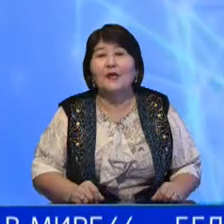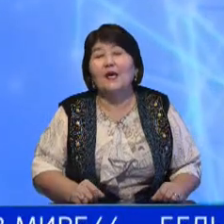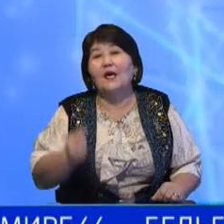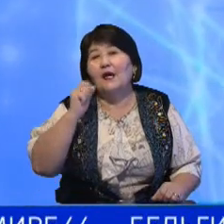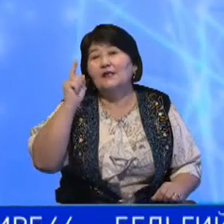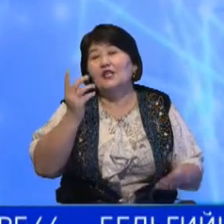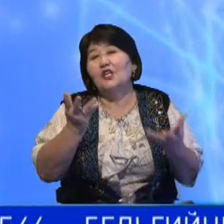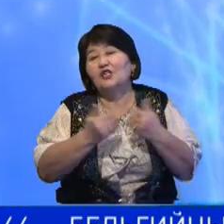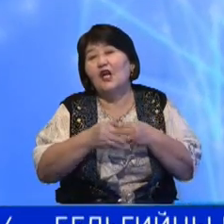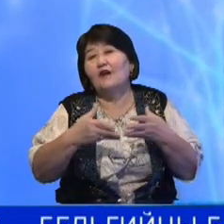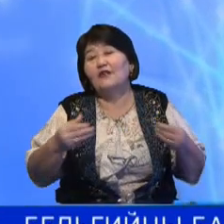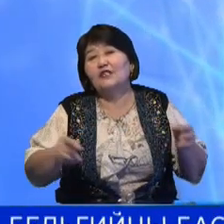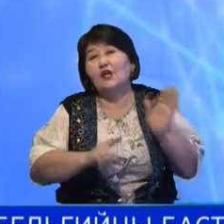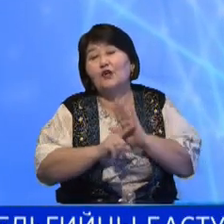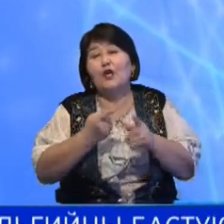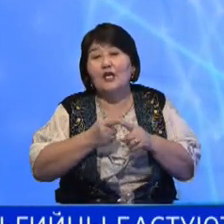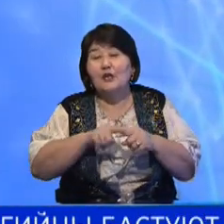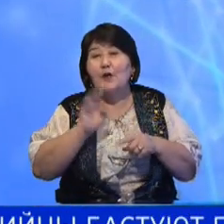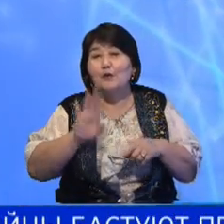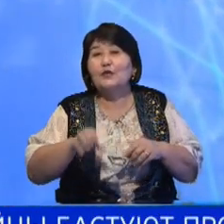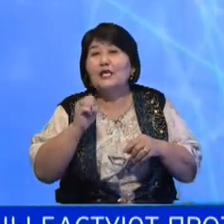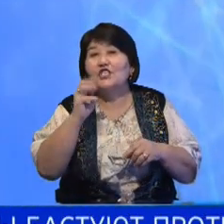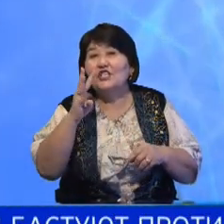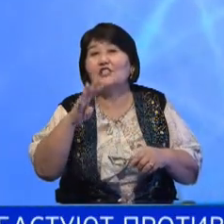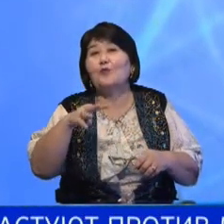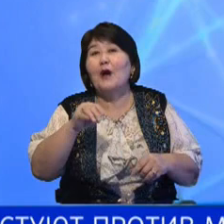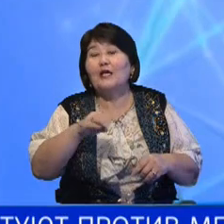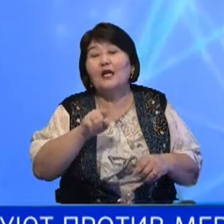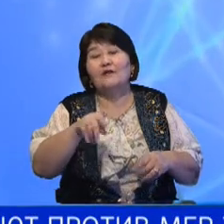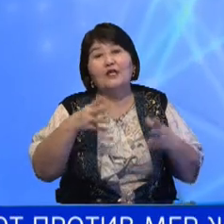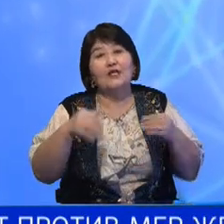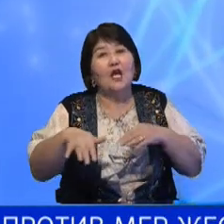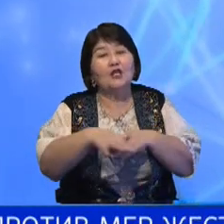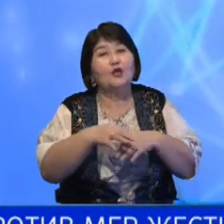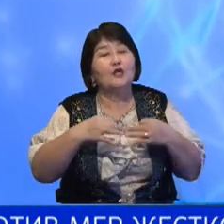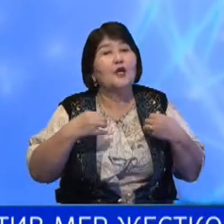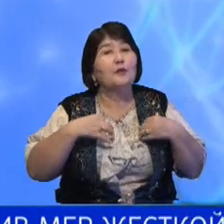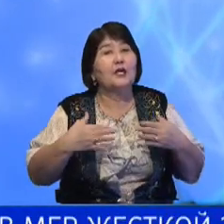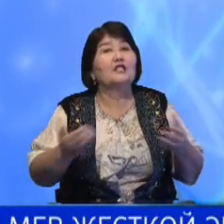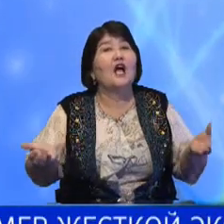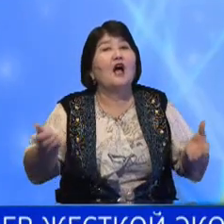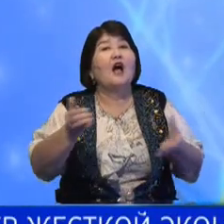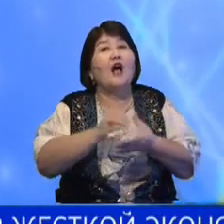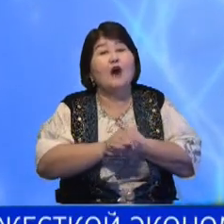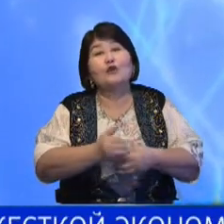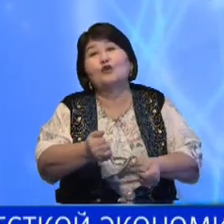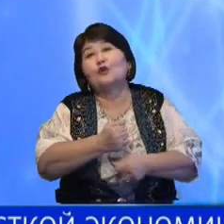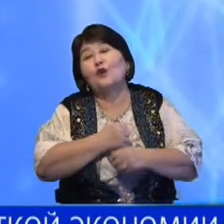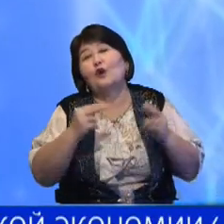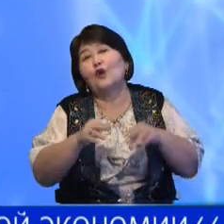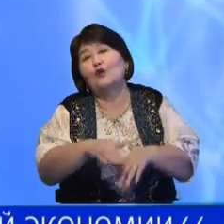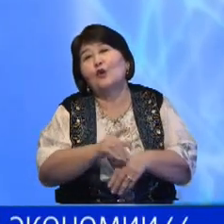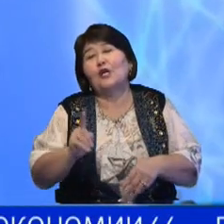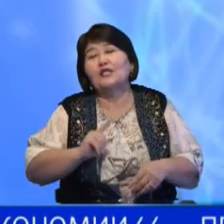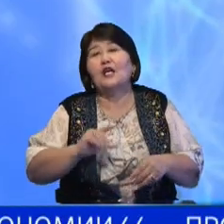В старину считалось, что весна наступает именно после 14 марта. В этот день в народе отмечали праздник Каушу, Куэрсу, то есть